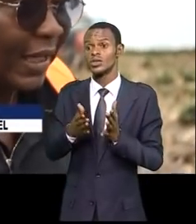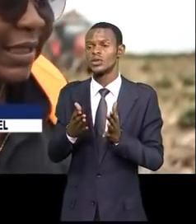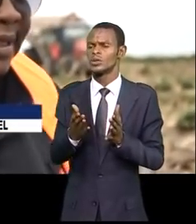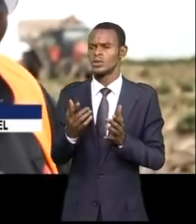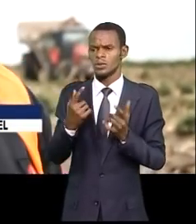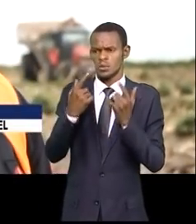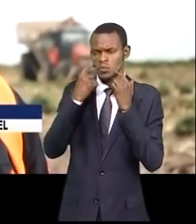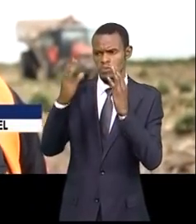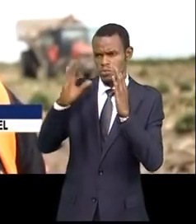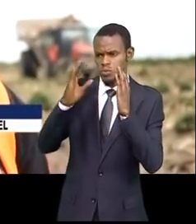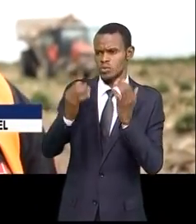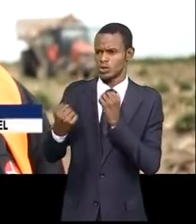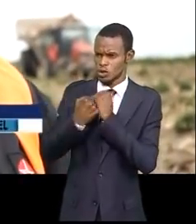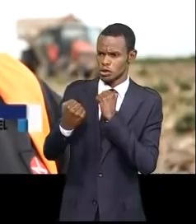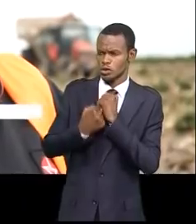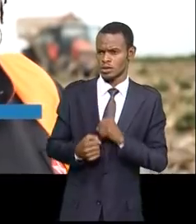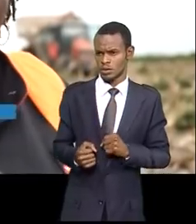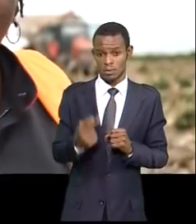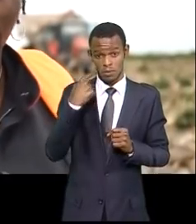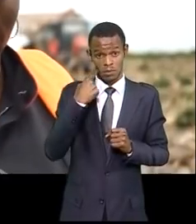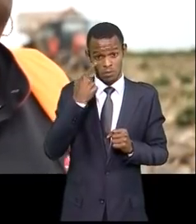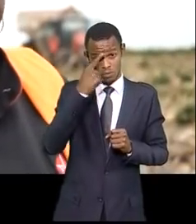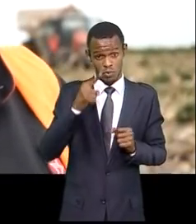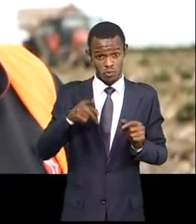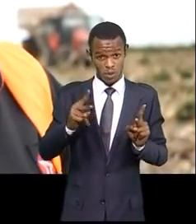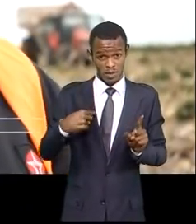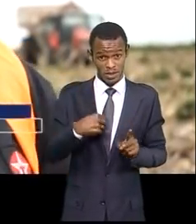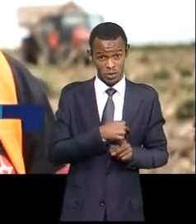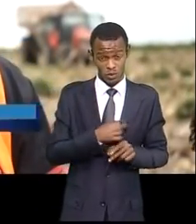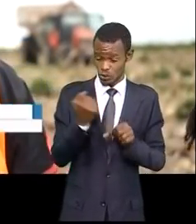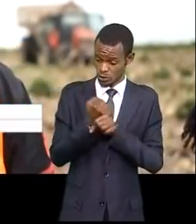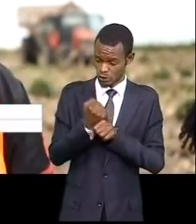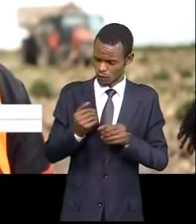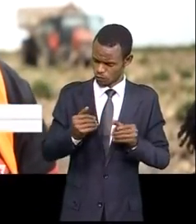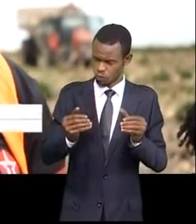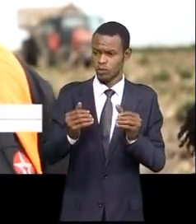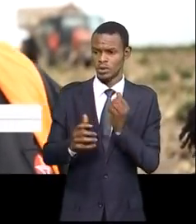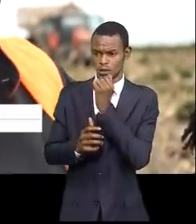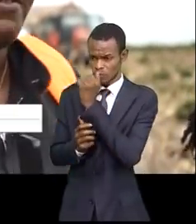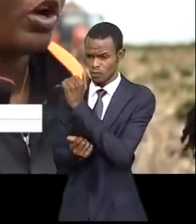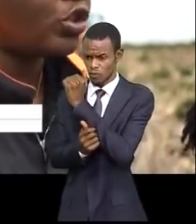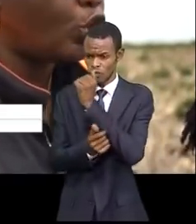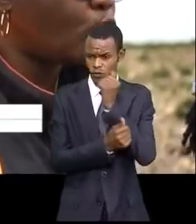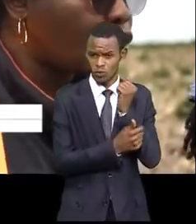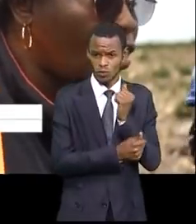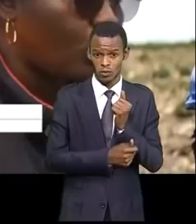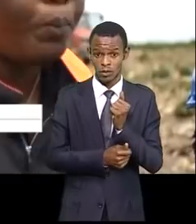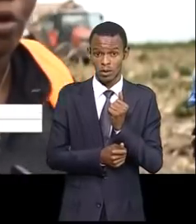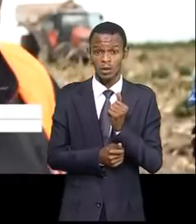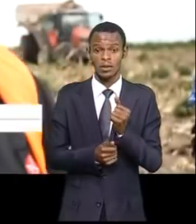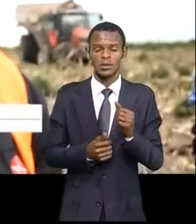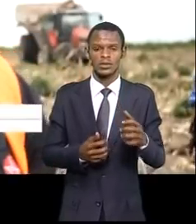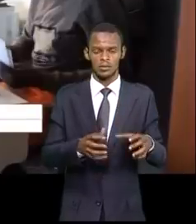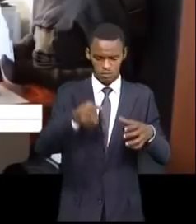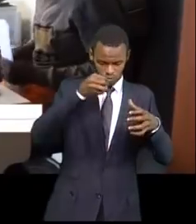égard afin que nous puissions continuer notre travail jusqu'à la transformation et à la vente de tout ce que nous